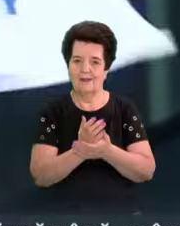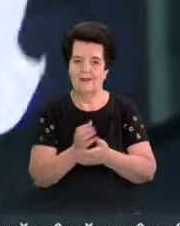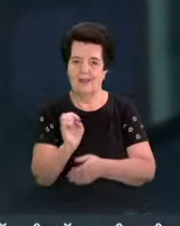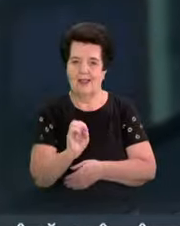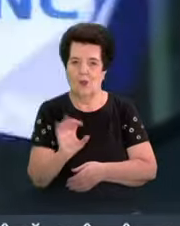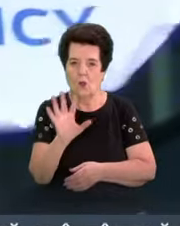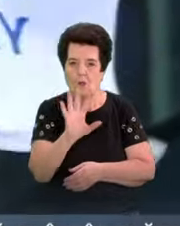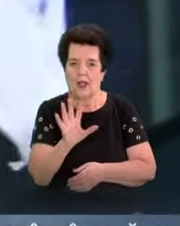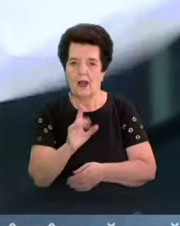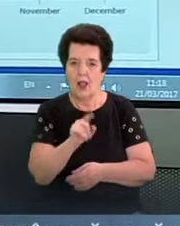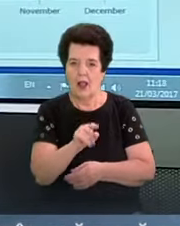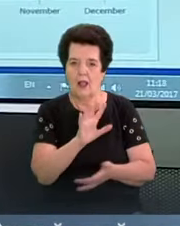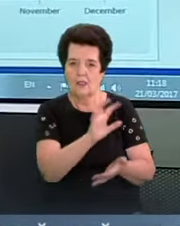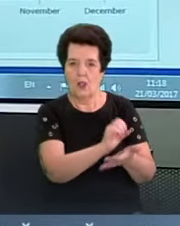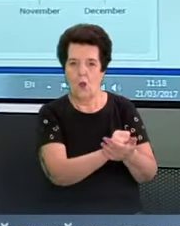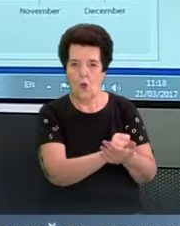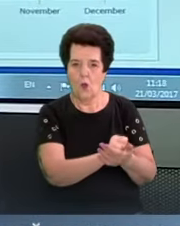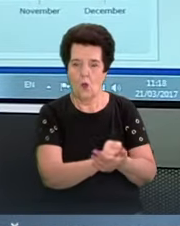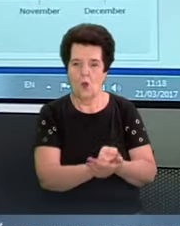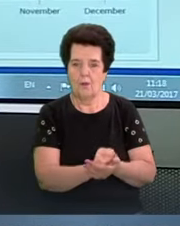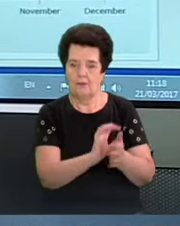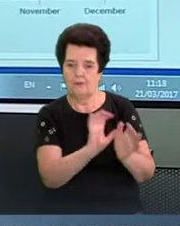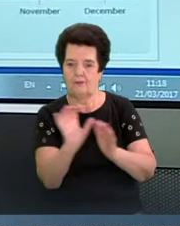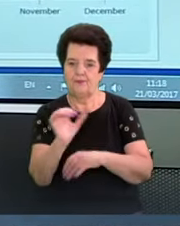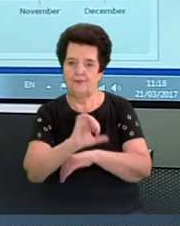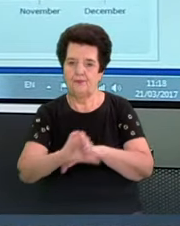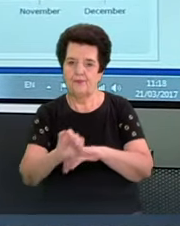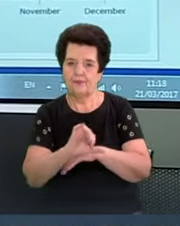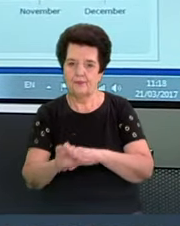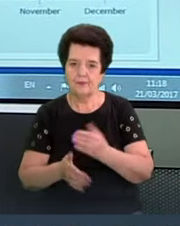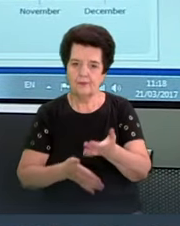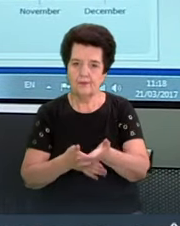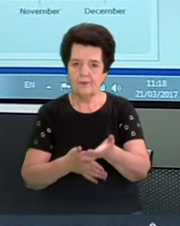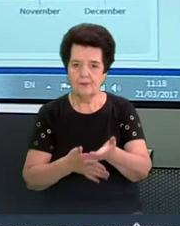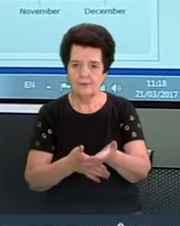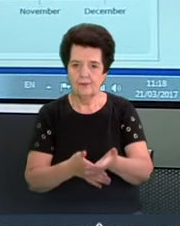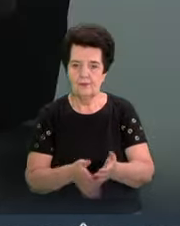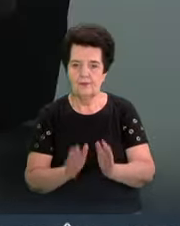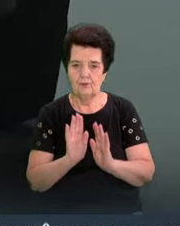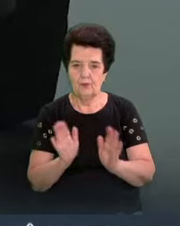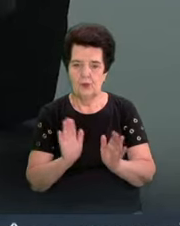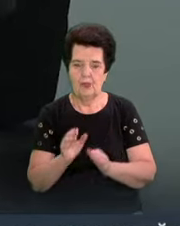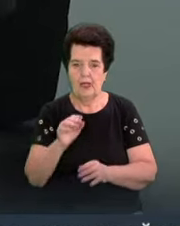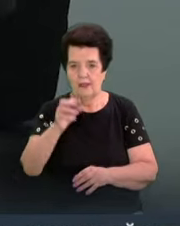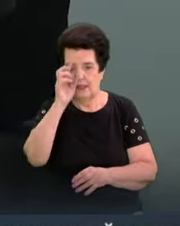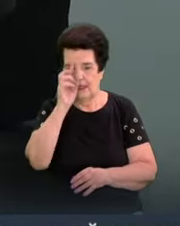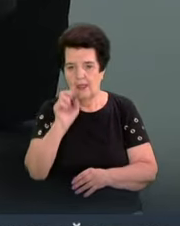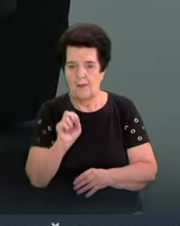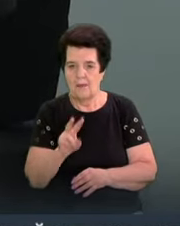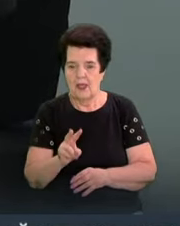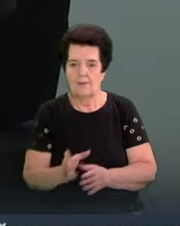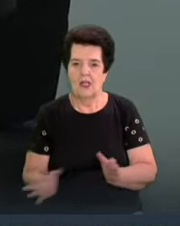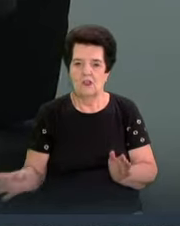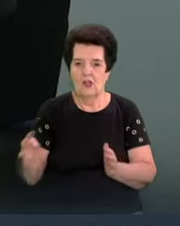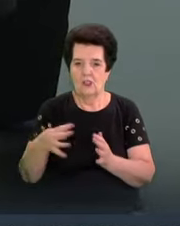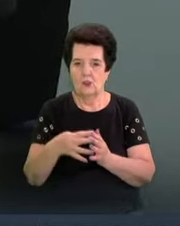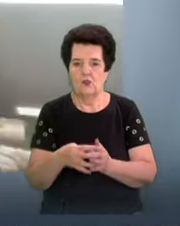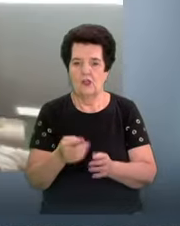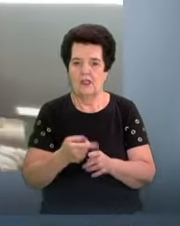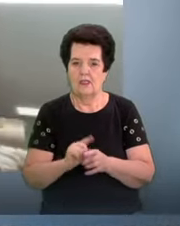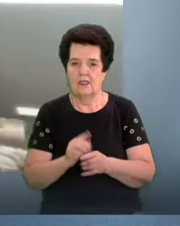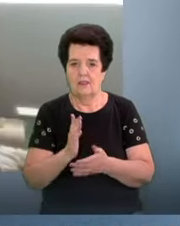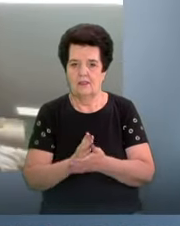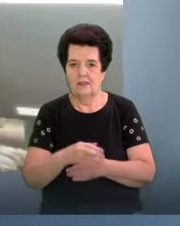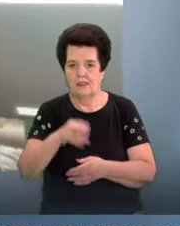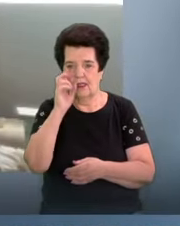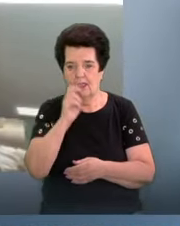se ocupă de paza frontierelor și care ajută nu doar statele membre, dar și statele asociate. Acum că Moldova